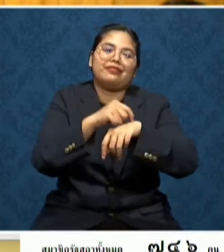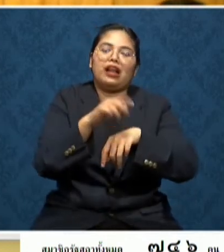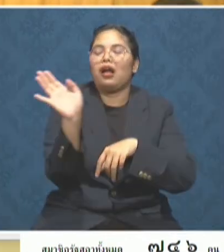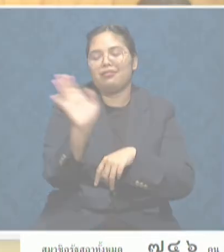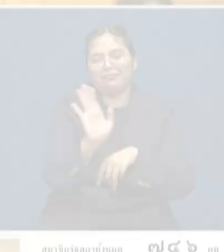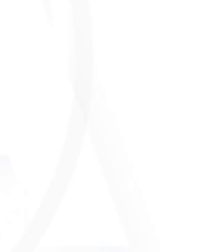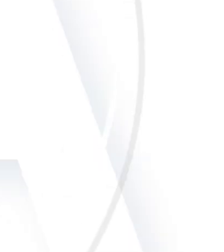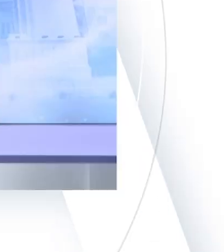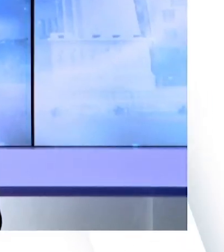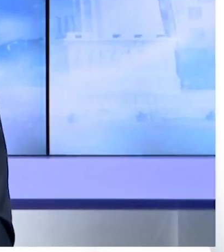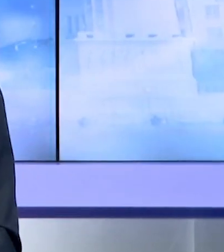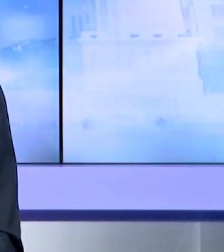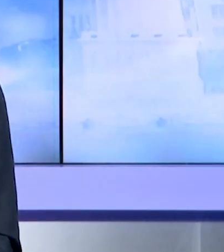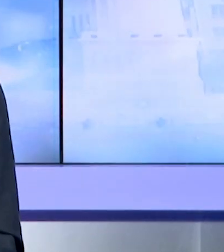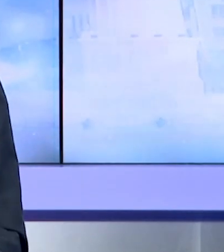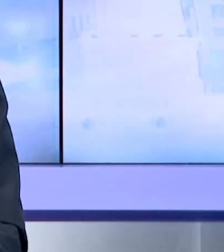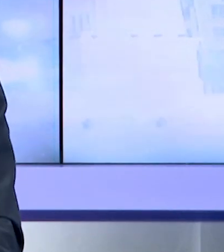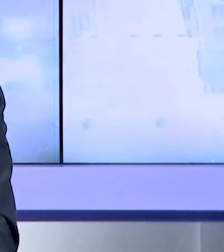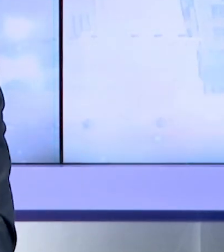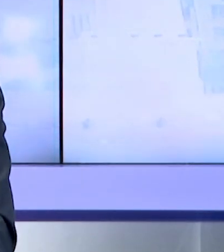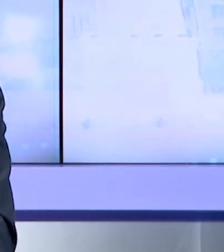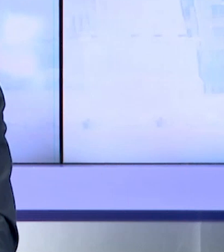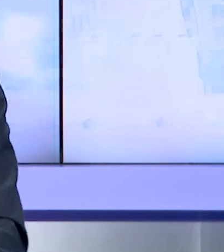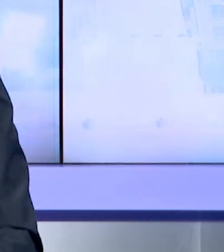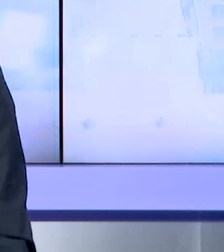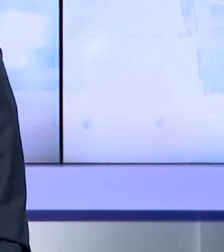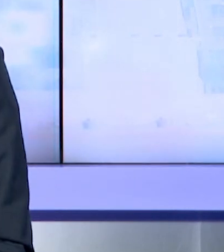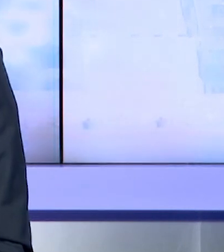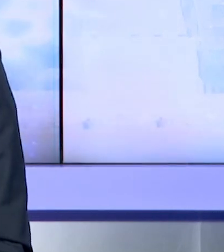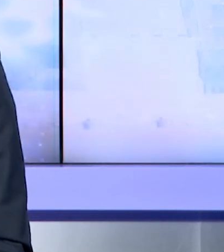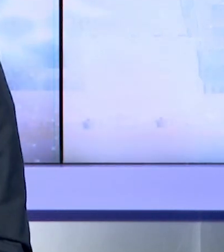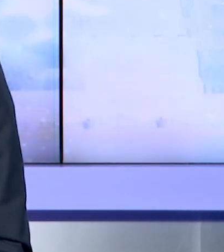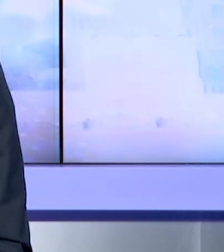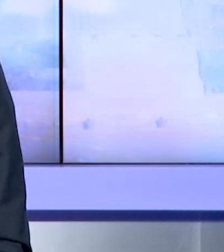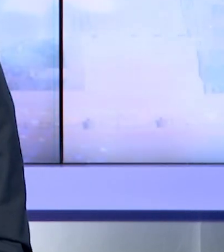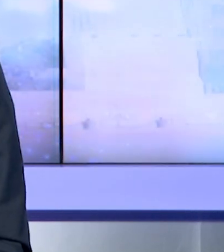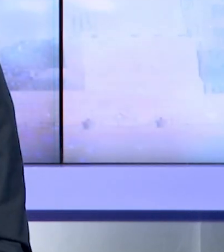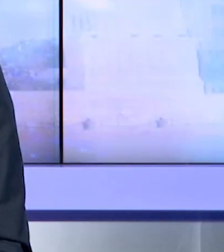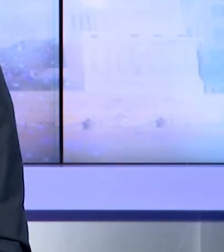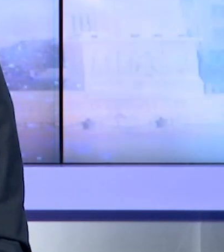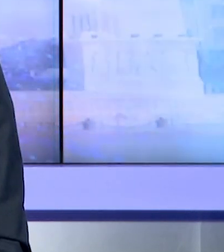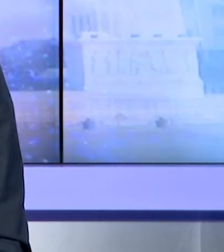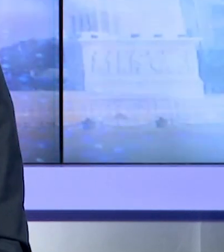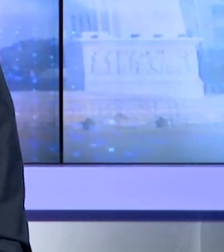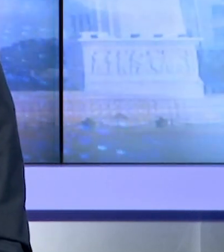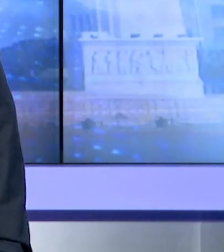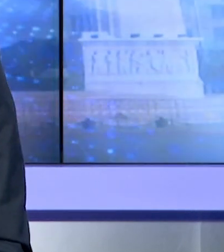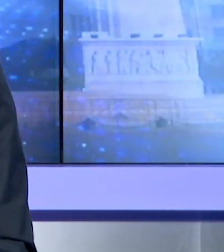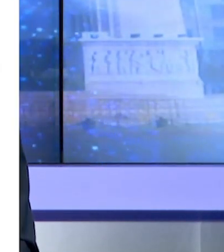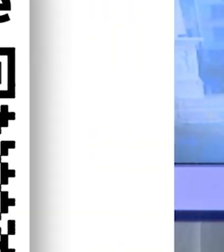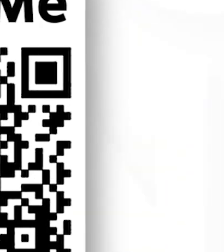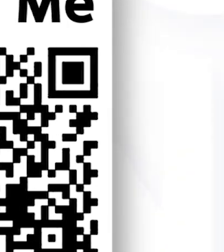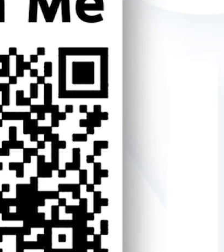ขอบพระคุณครับดูคลิปจบแล้วนะครับอย่าลืมกดติดตามและสมัครสมาชิก YouTubeเดียวกันสแกน QR Codeด้วยนะครับ